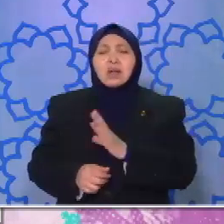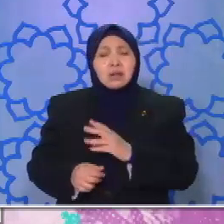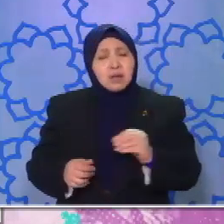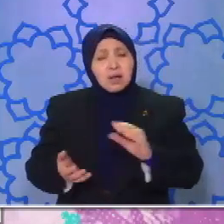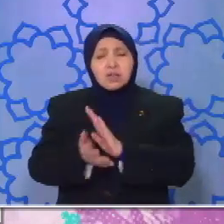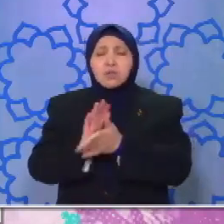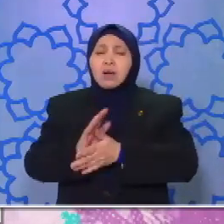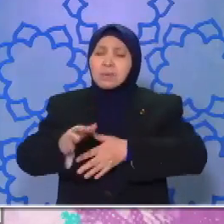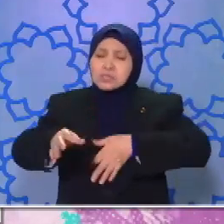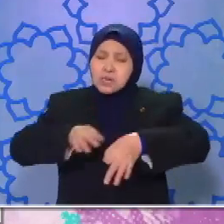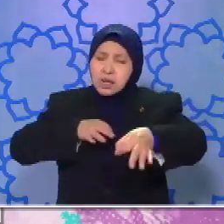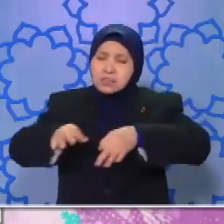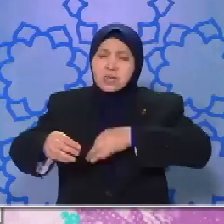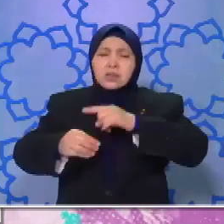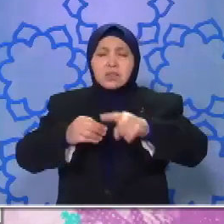ويستخرجا